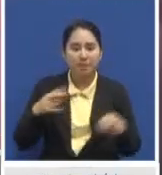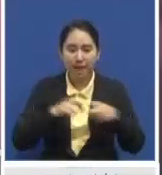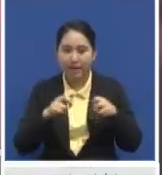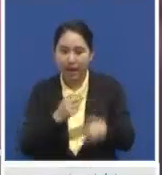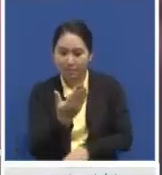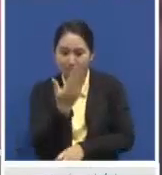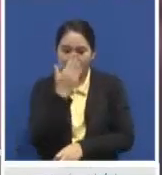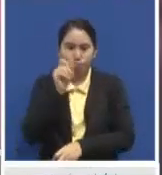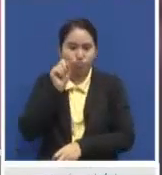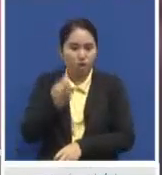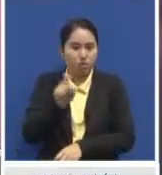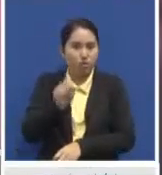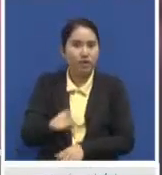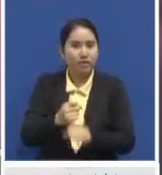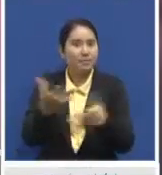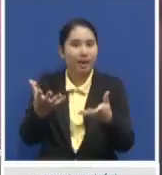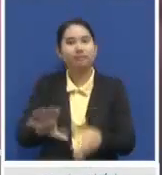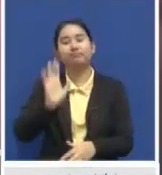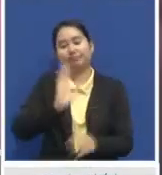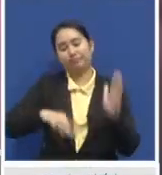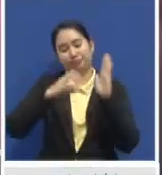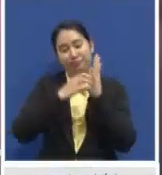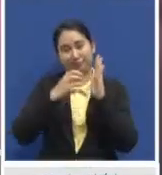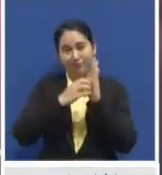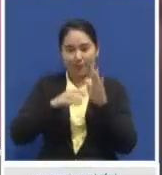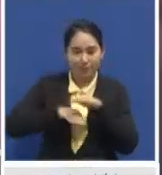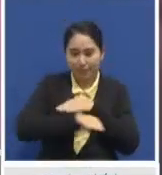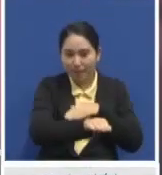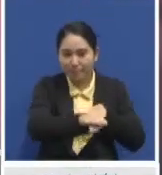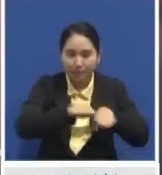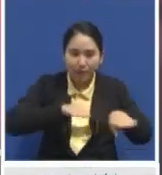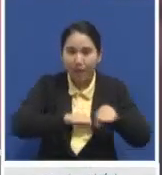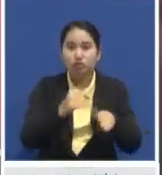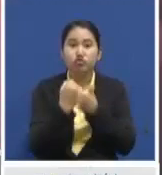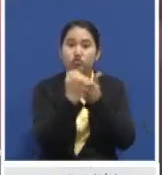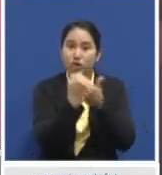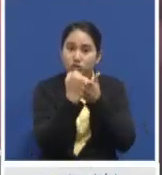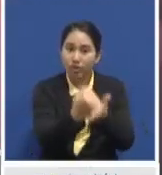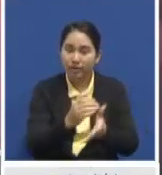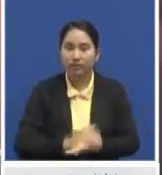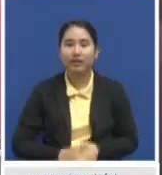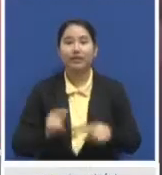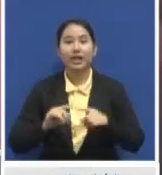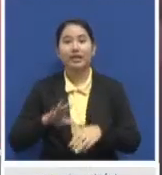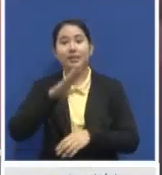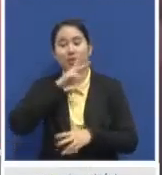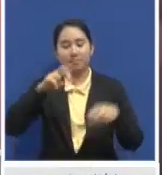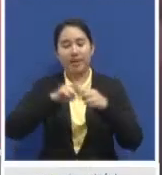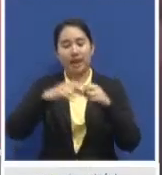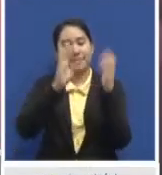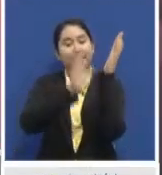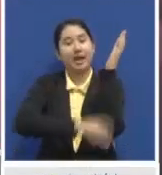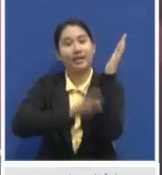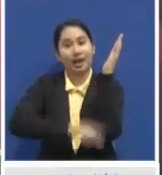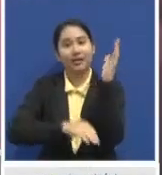เขตใดจังหวัดใดศูนย์ปพเขตนั้นก็จะช่วยกันแต่ถ้าเป็นภัยขนาดใหญ่เช่นภาคใต้เรา